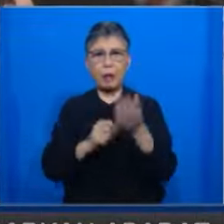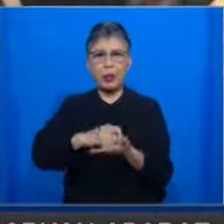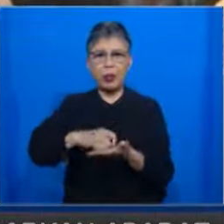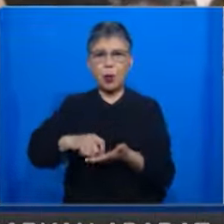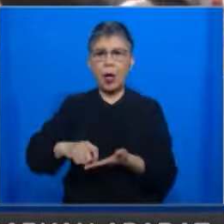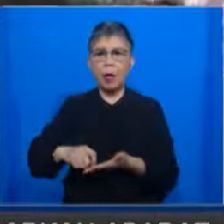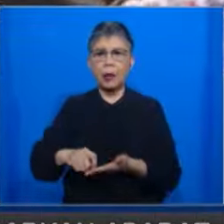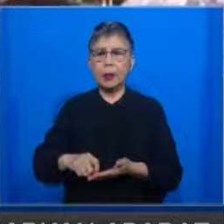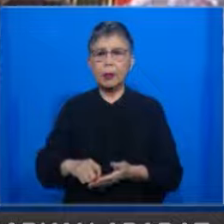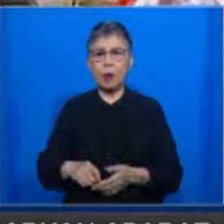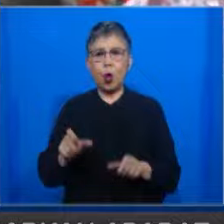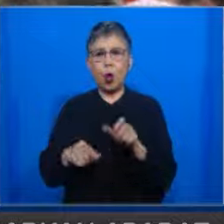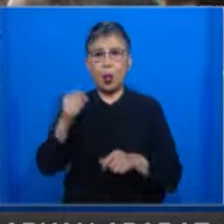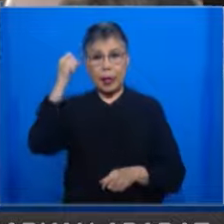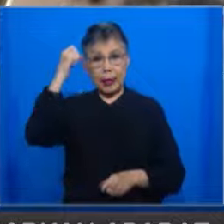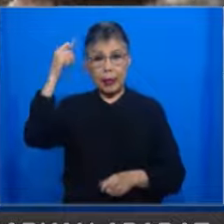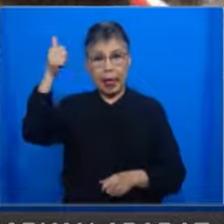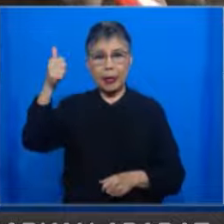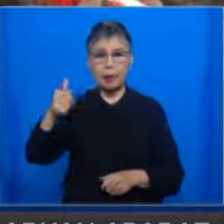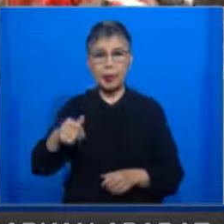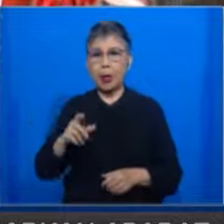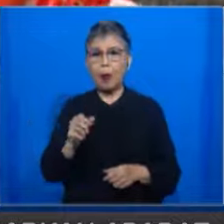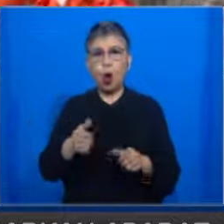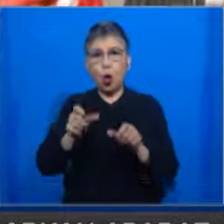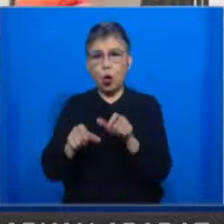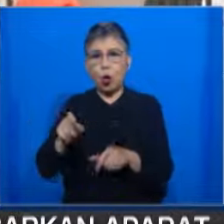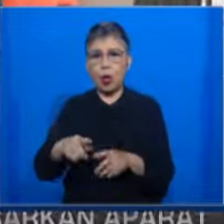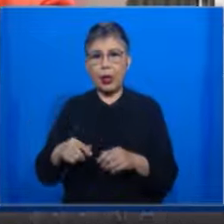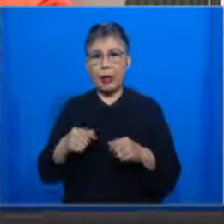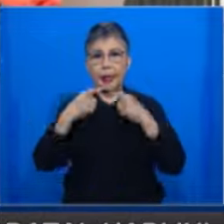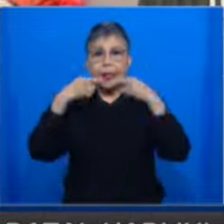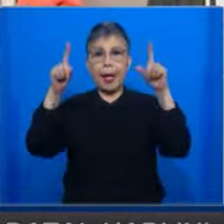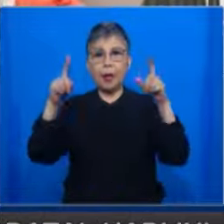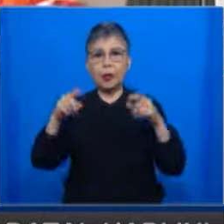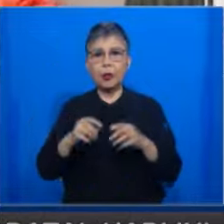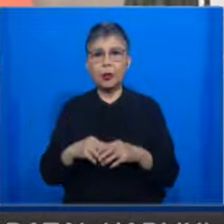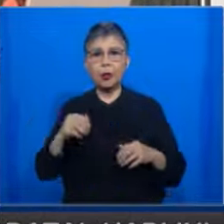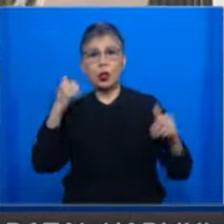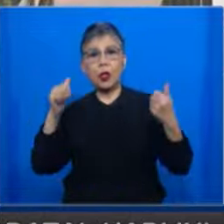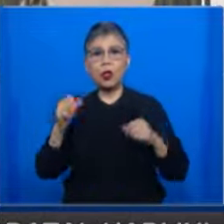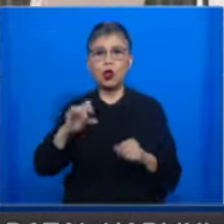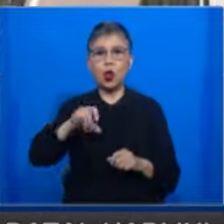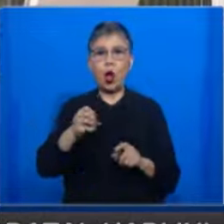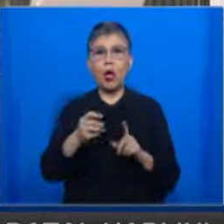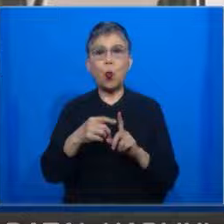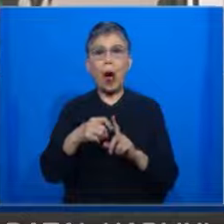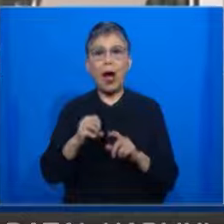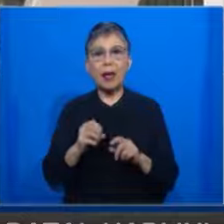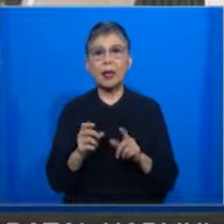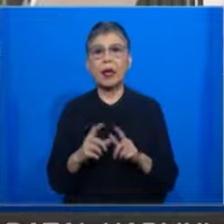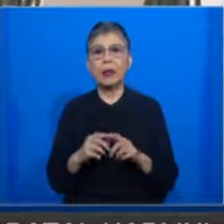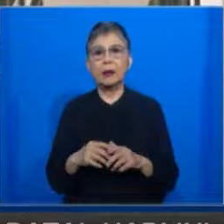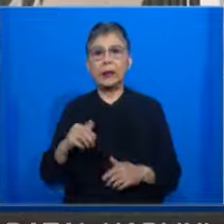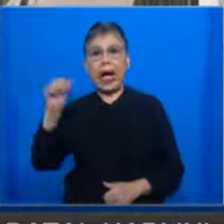oleh perwakilan public figure, baik tadi ada juga beberapa tokoh-tokoh yang bisa dikatakan cukup terkenal seperti sutradara Joko Anwar, lalu juga ada aktor